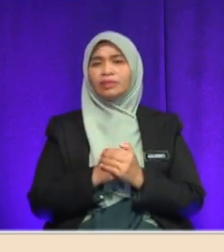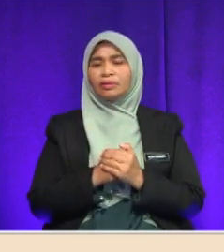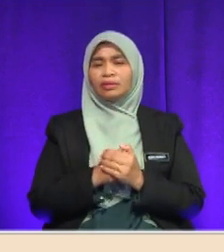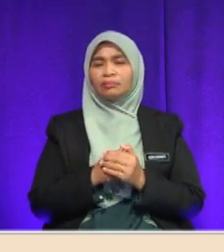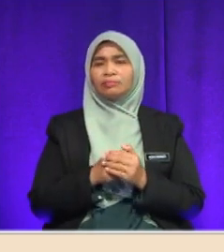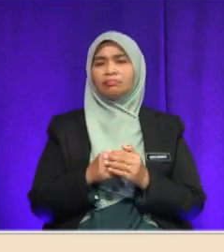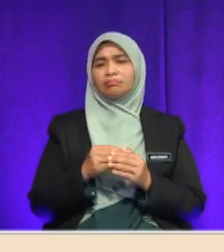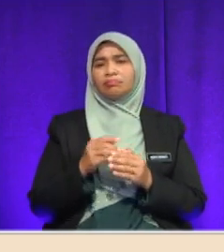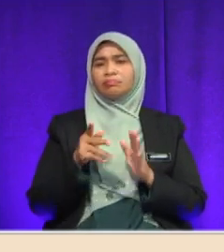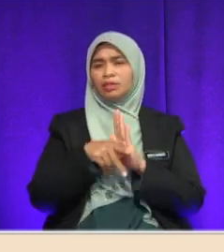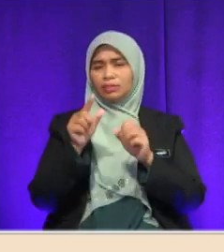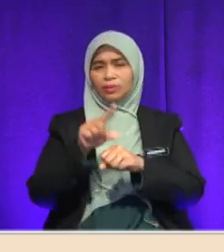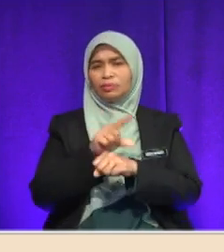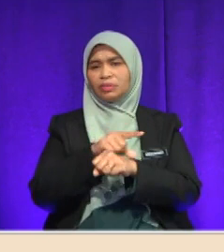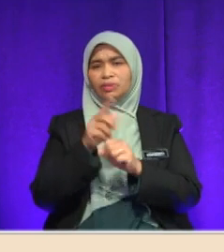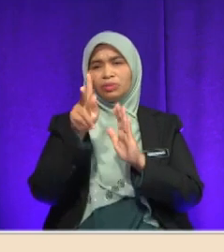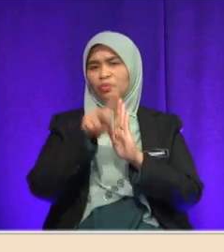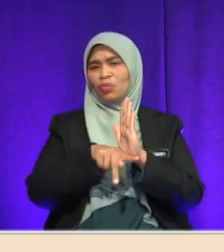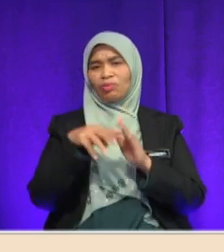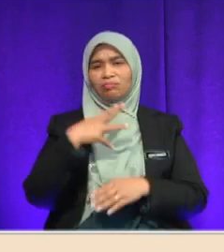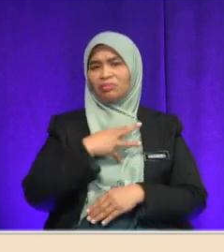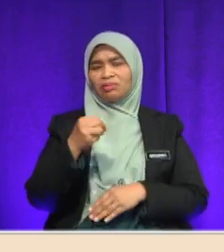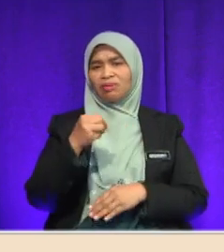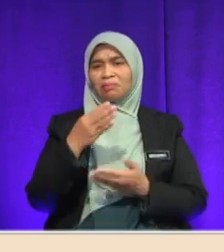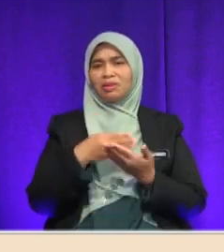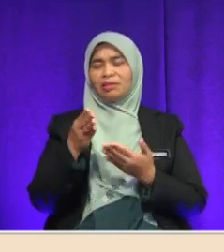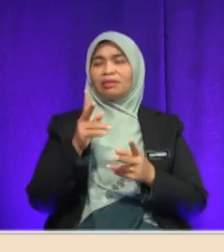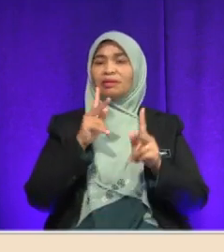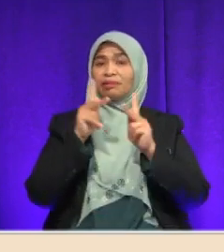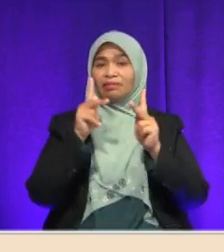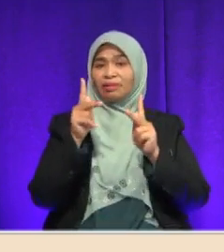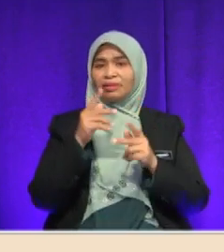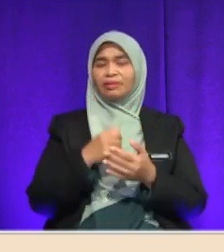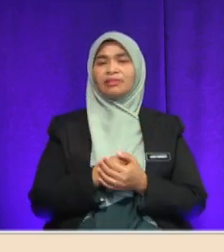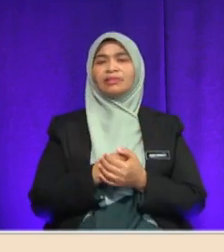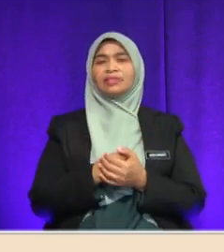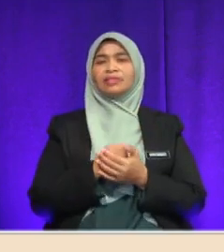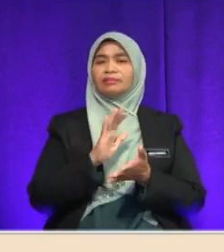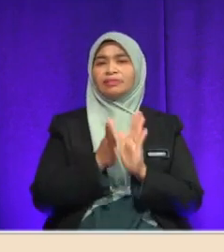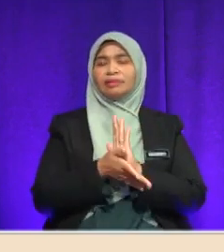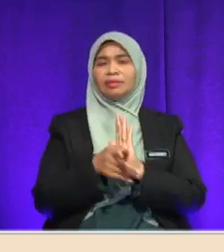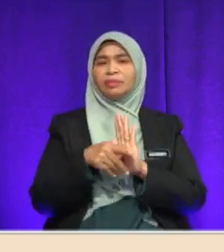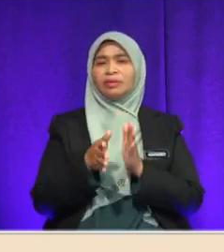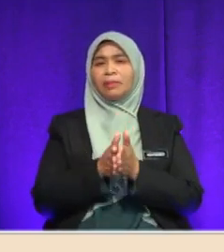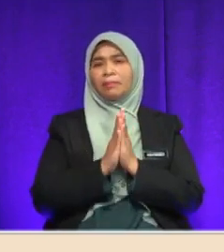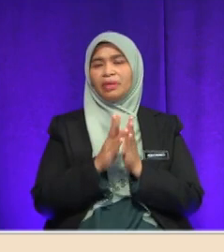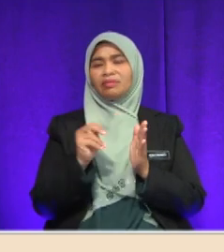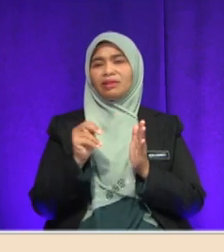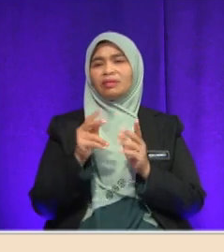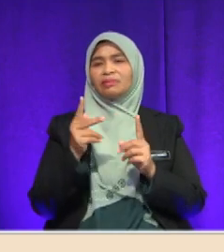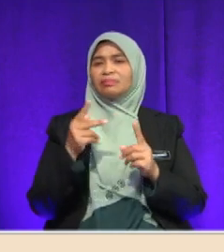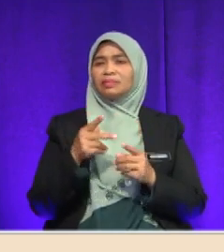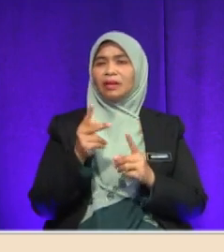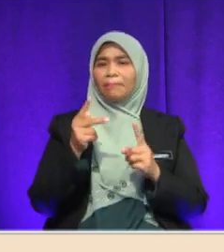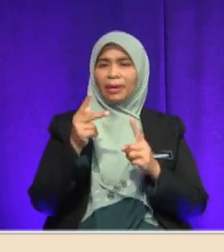isi rumah ataupun pengguna kurang berminat membeli kereta. So dalam masa yang sama, permintaan ke atas petrol juga tidak